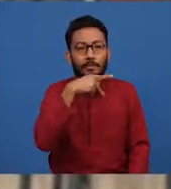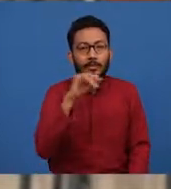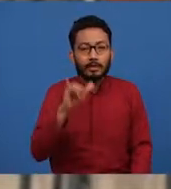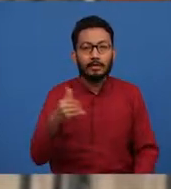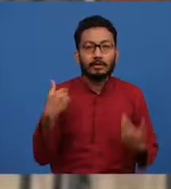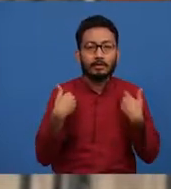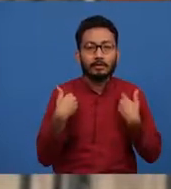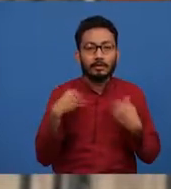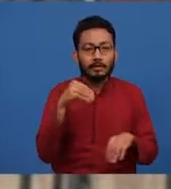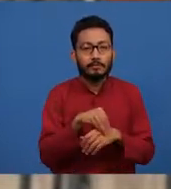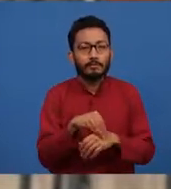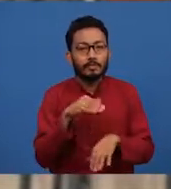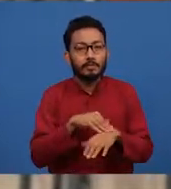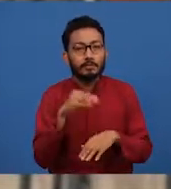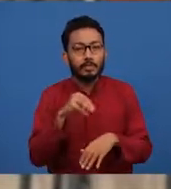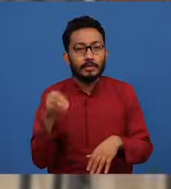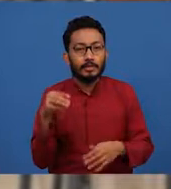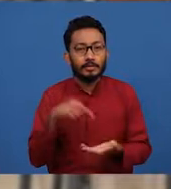ini? Mengapa?